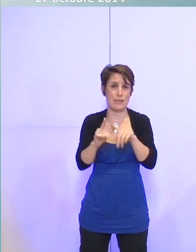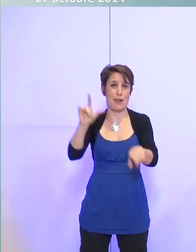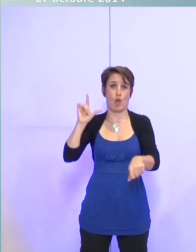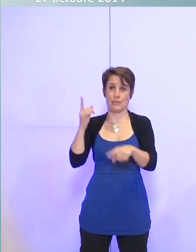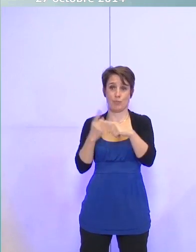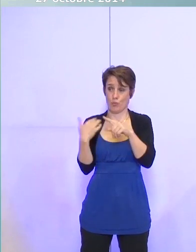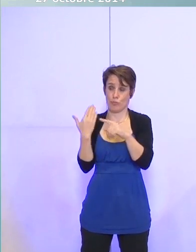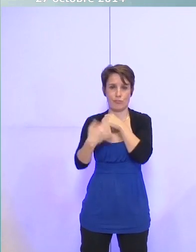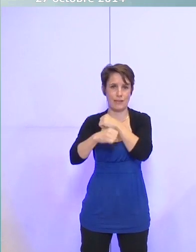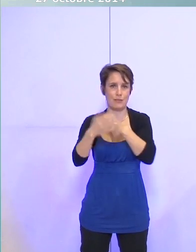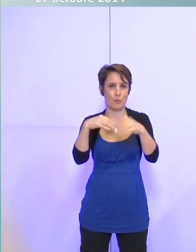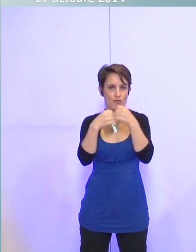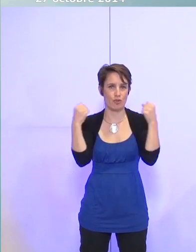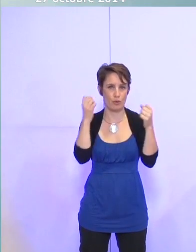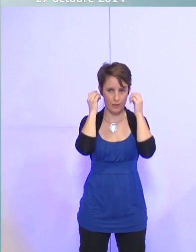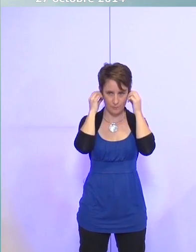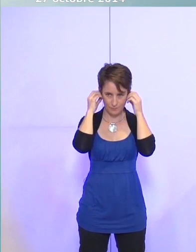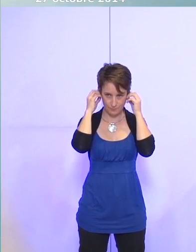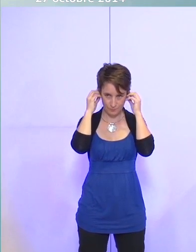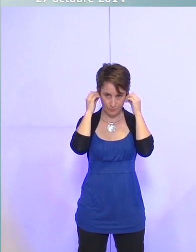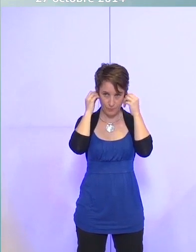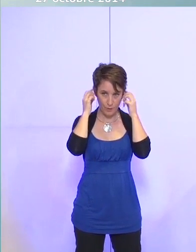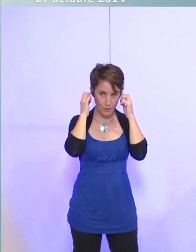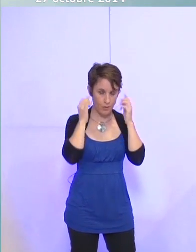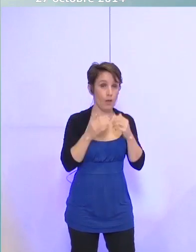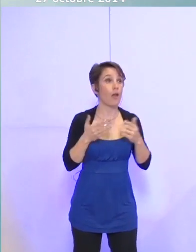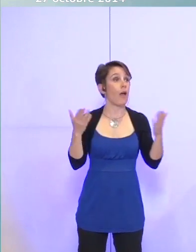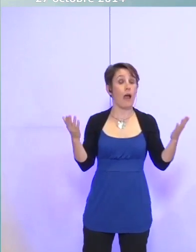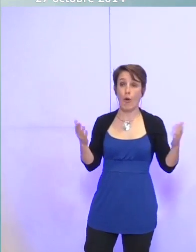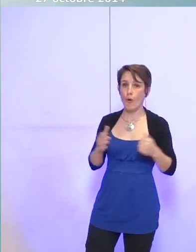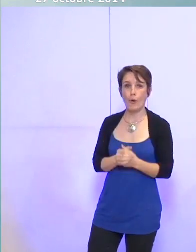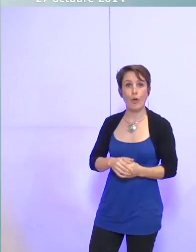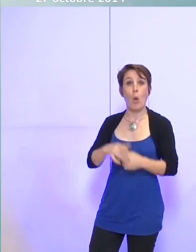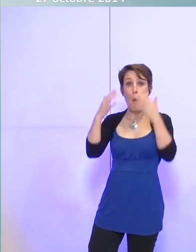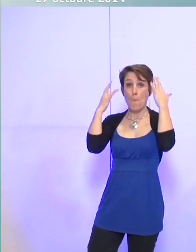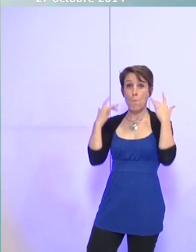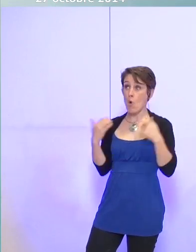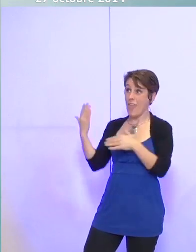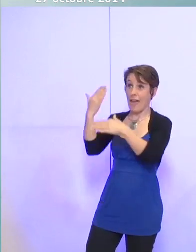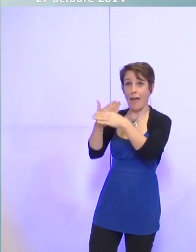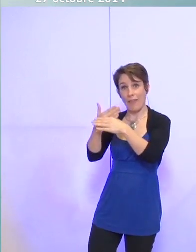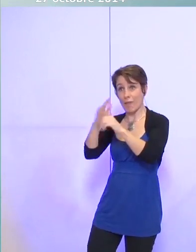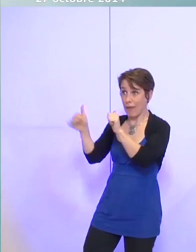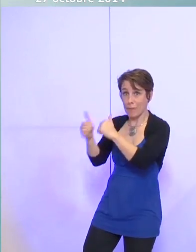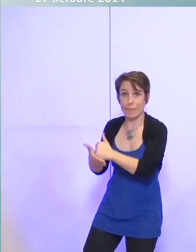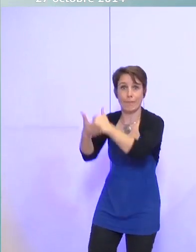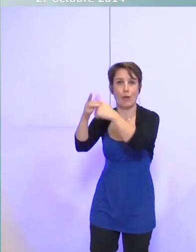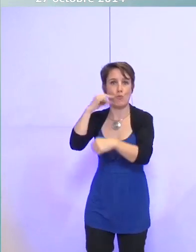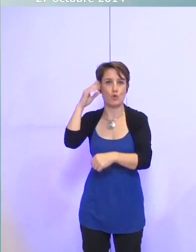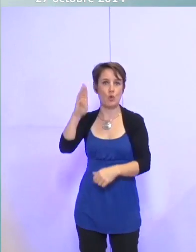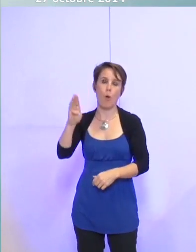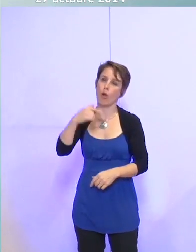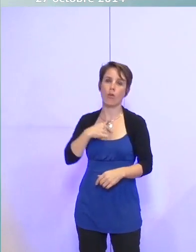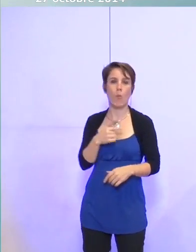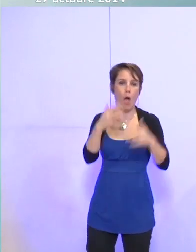cette semaine. Monsieur Safar. Puisque Molière vient au secours de Monsieur Breuil, je vais lui répondre sans faire appel à Molière,